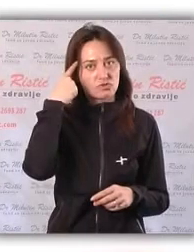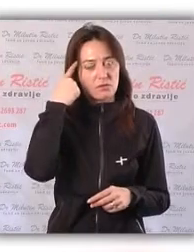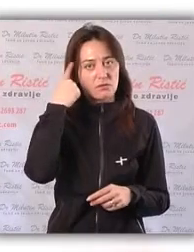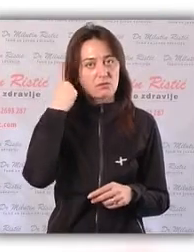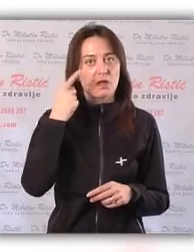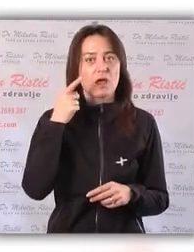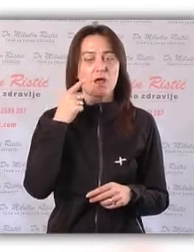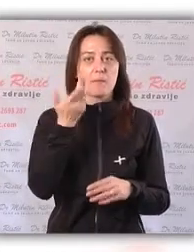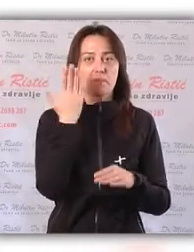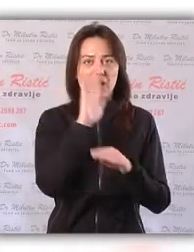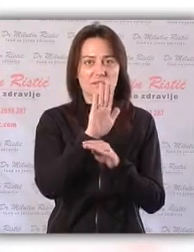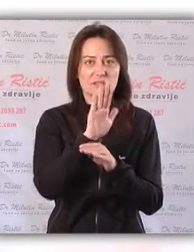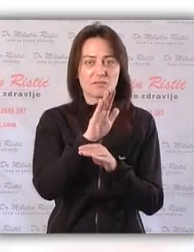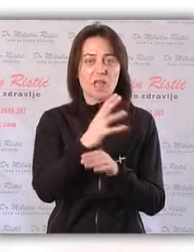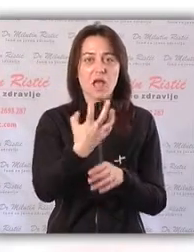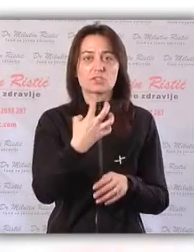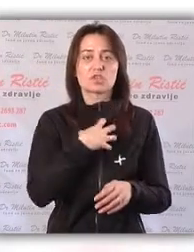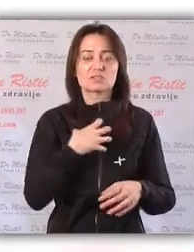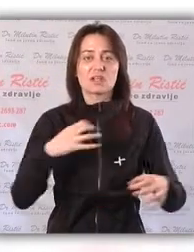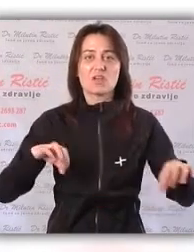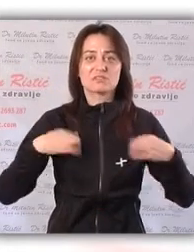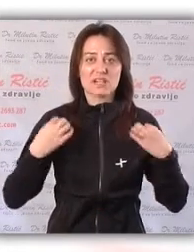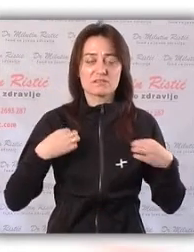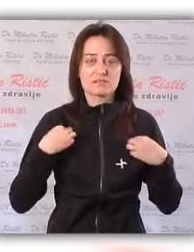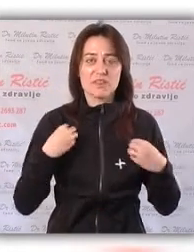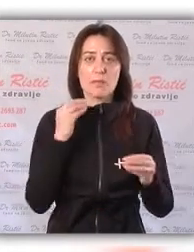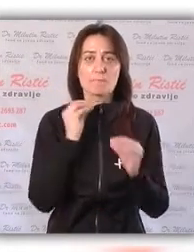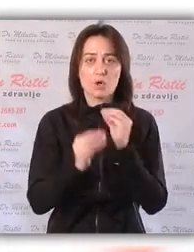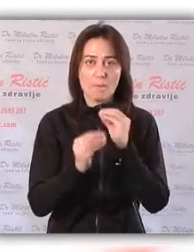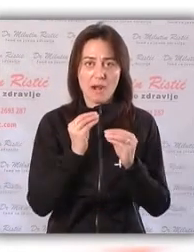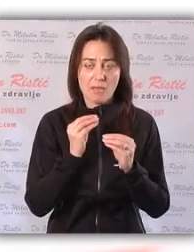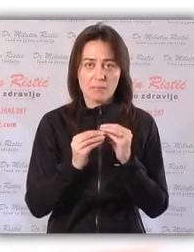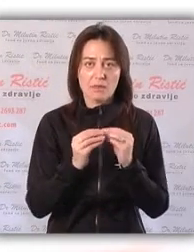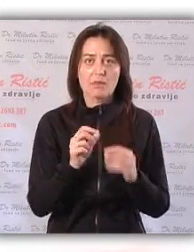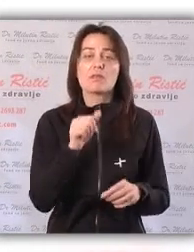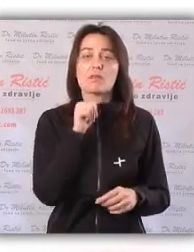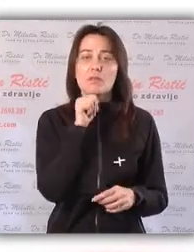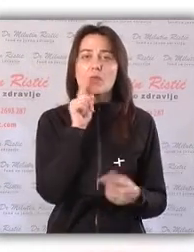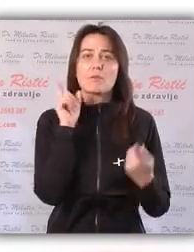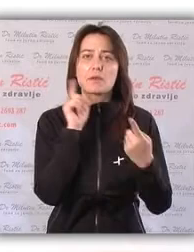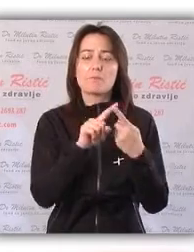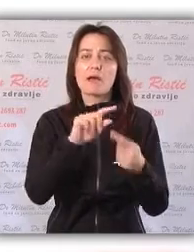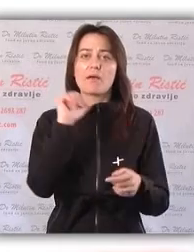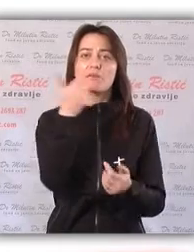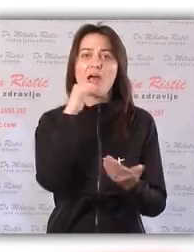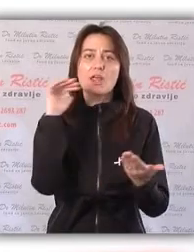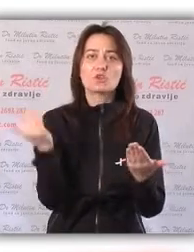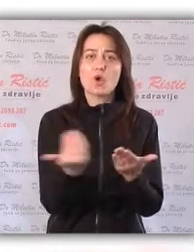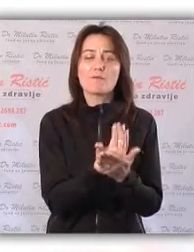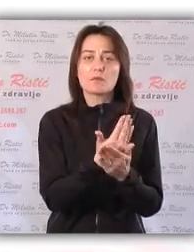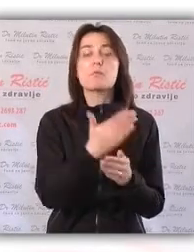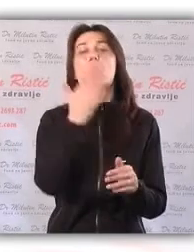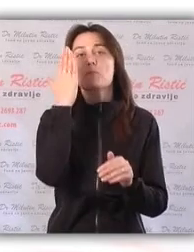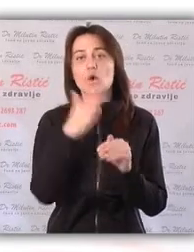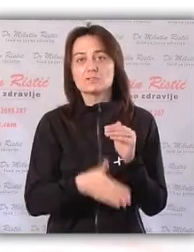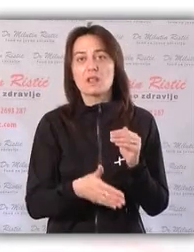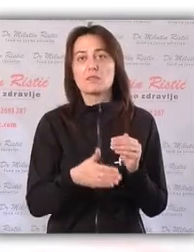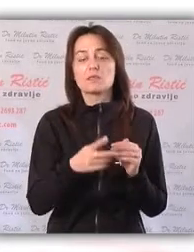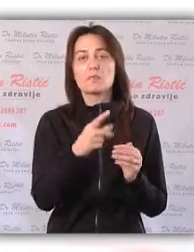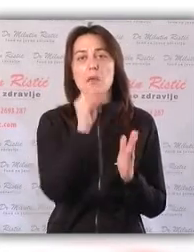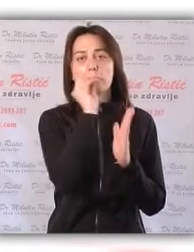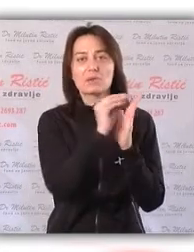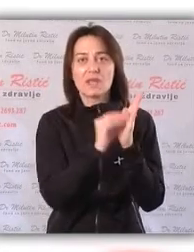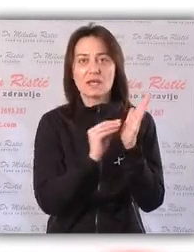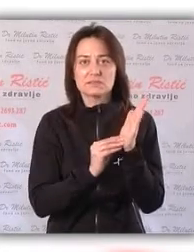ima predstavlja značajan socijalno-zdravstveni problem i prema